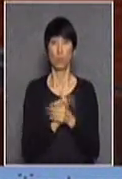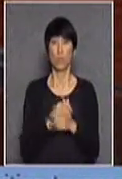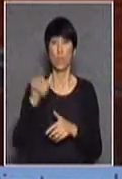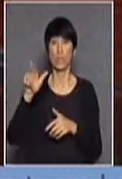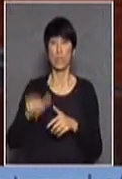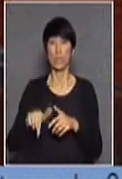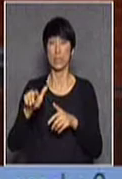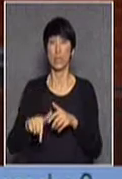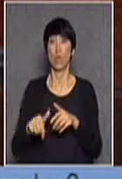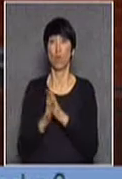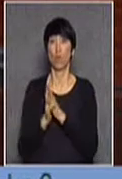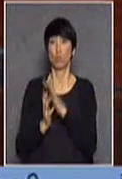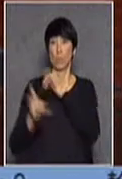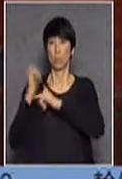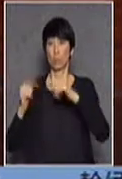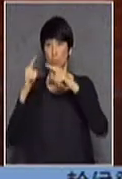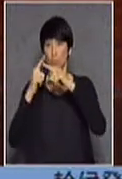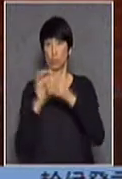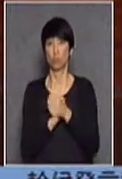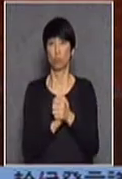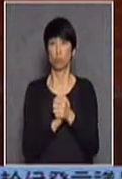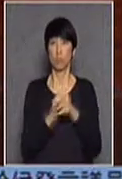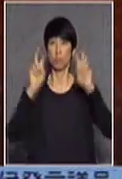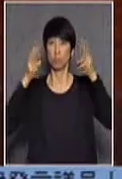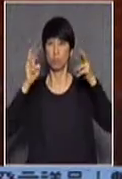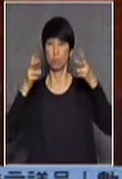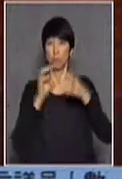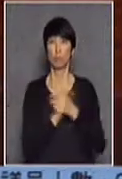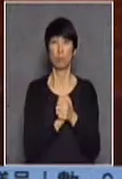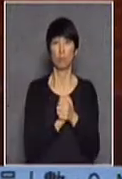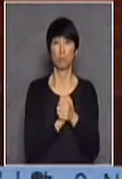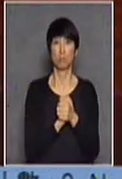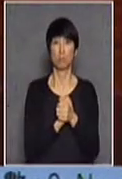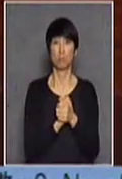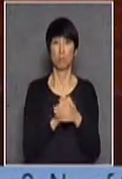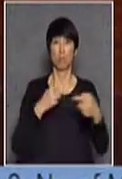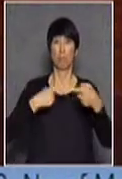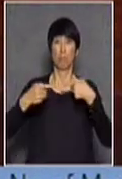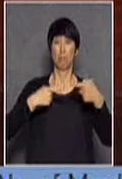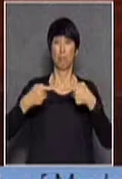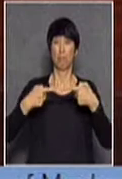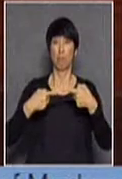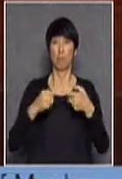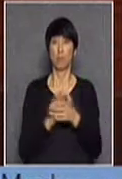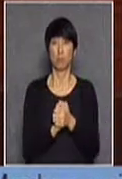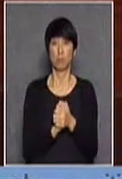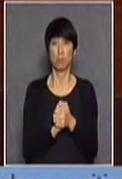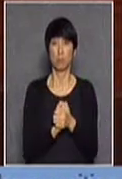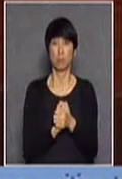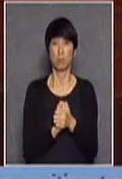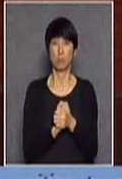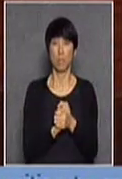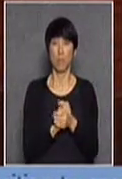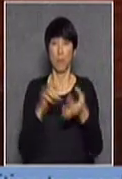面或者鄉村選舉方面呢，有些概念和邏輯上呢是可能未能夠釐清，單單從這個字面